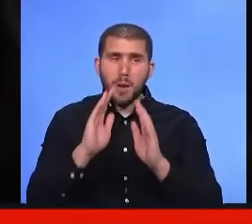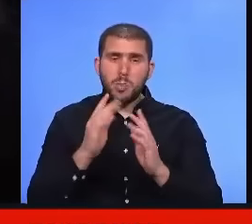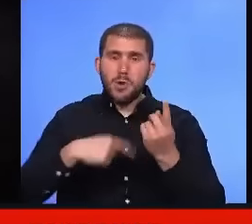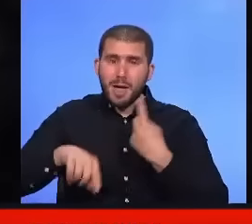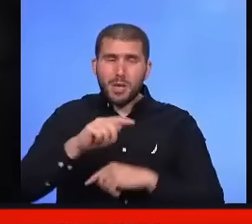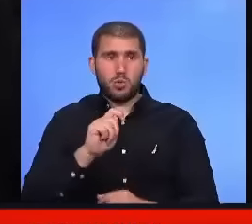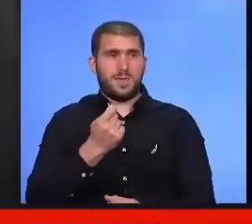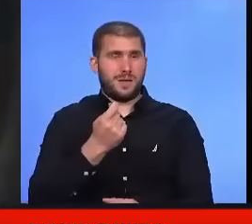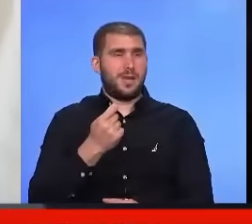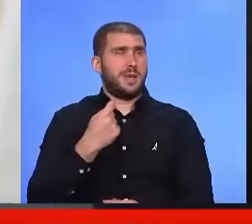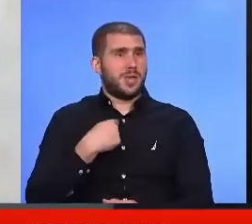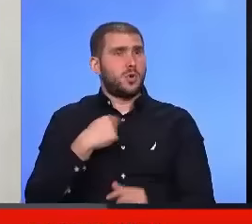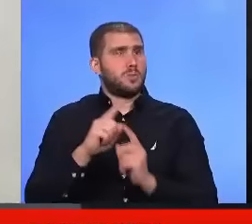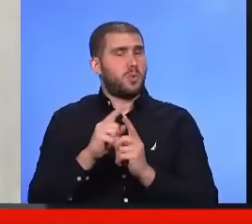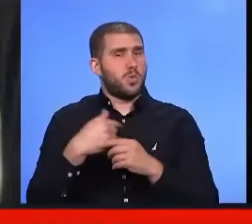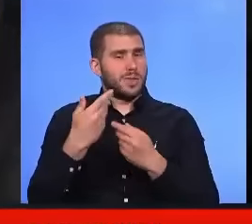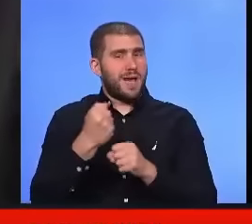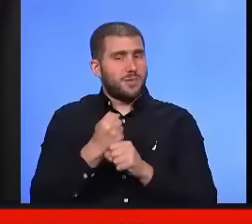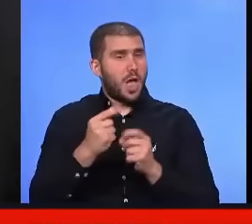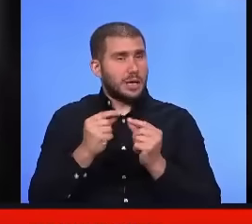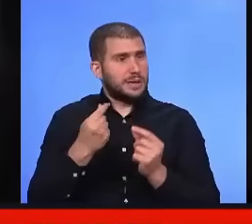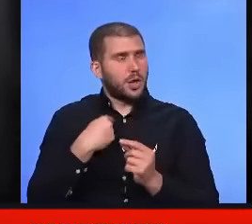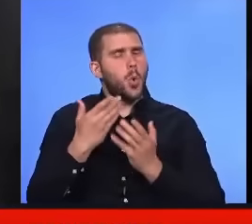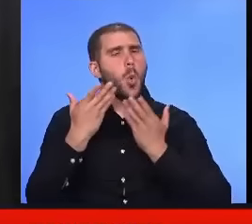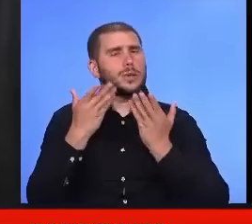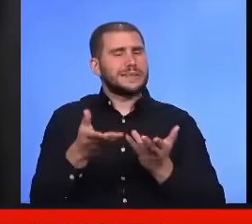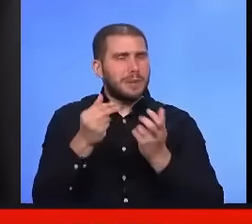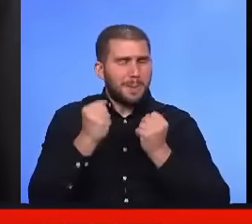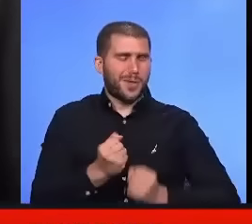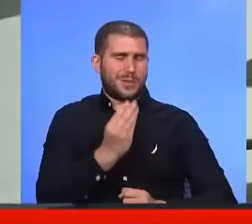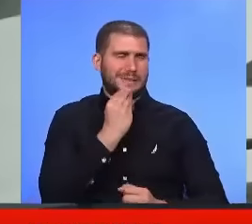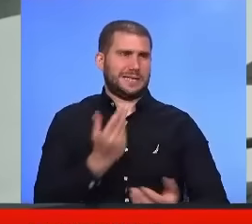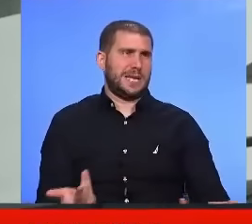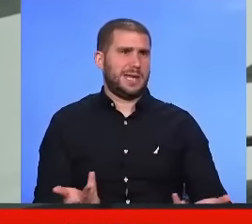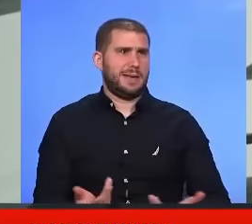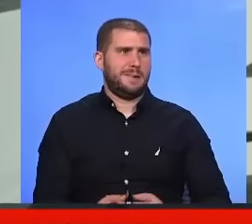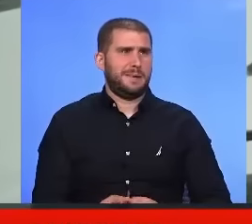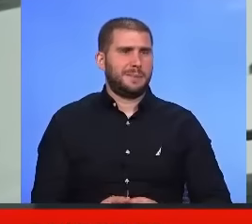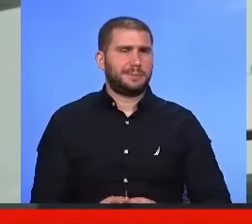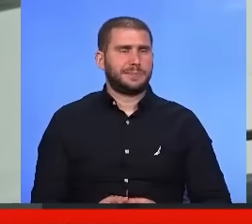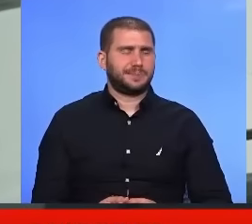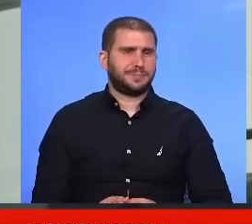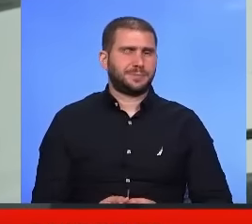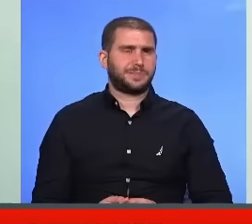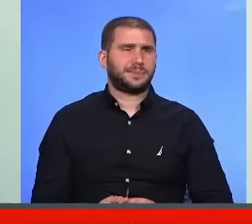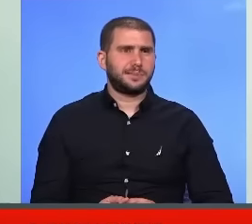שאנחנו, בעצם בזה שאנחנו מעבירים עבודה לעזה, אנחנו עוזרים לביטחון של ישראל.